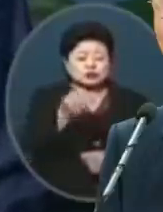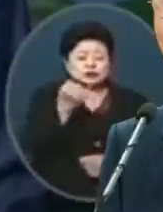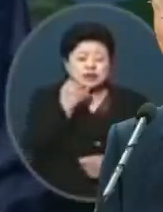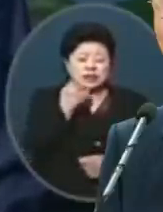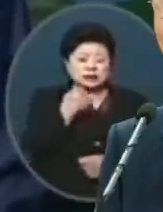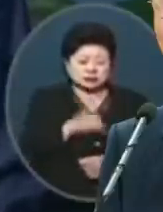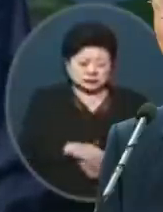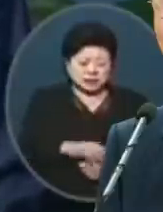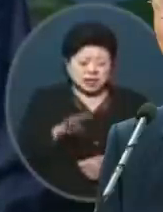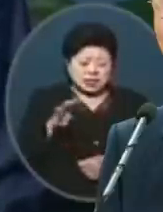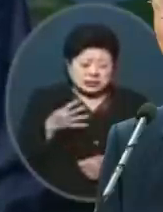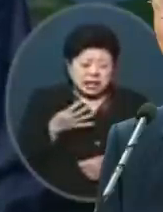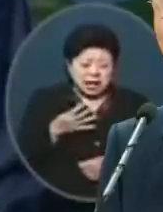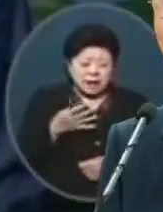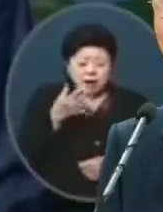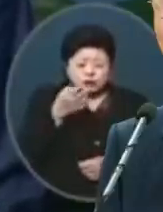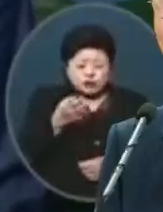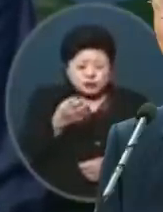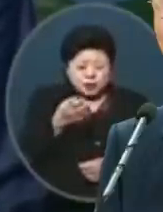490분